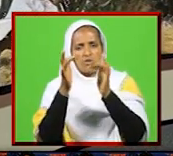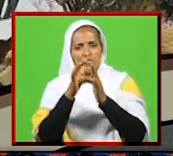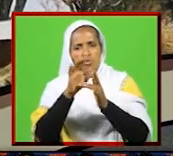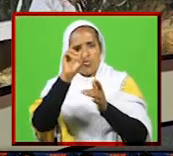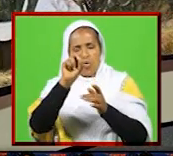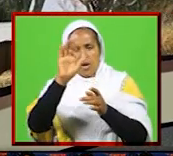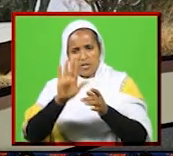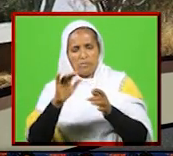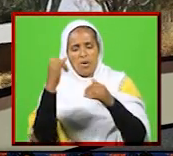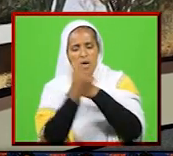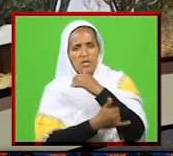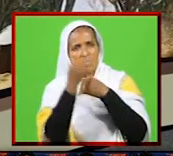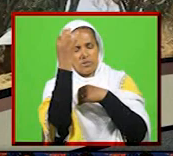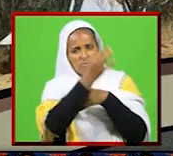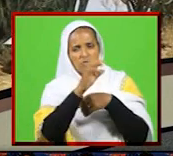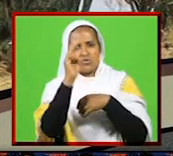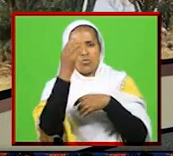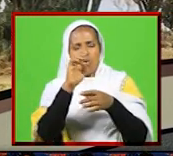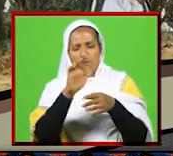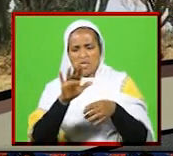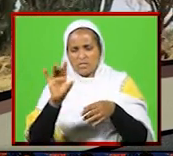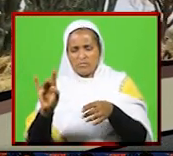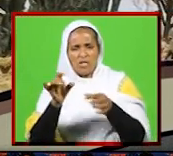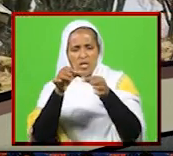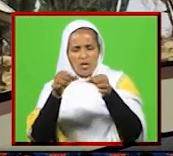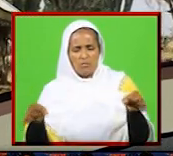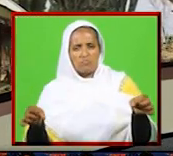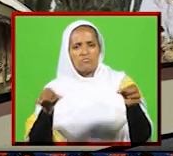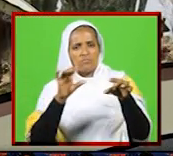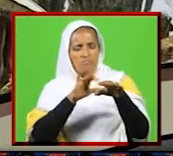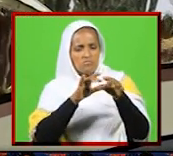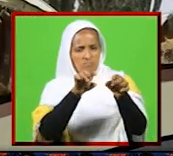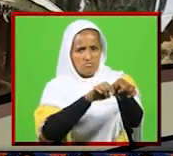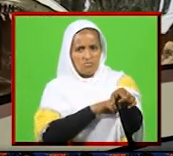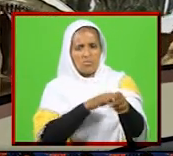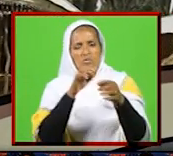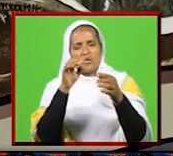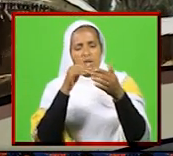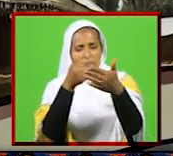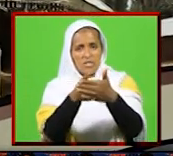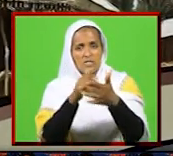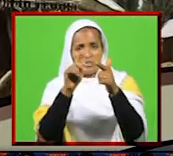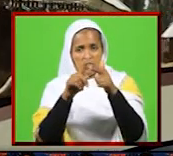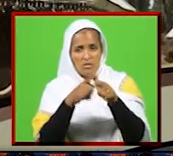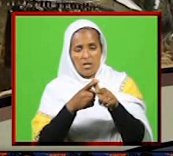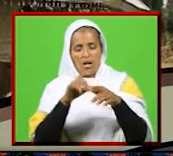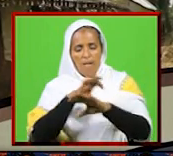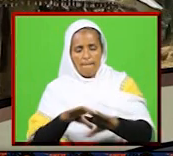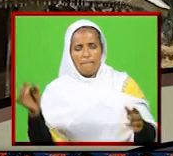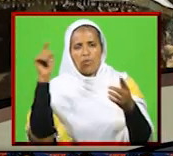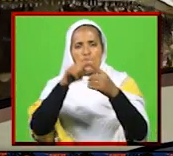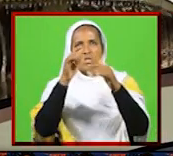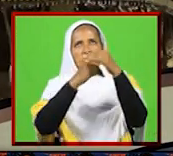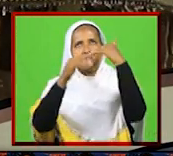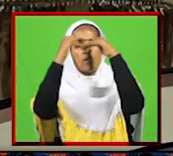ኢየሱስ በዋግምራ ሀገረ ስብከት ከሰቆጣ 58 ኪሎ ሜትር ርቀት ላይ ነው የሚገኘው። ጉዲያ ኢየሱስ ለመድረስ እንግዲህ